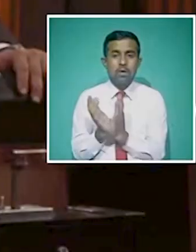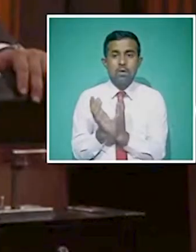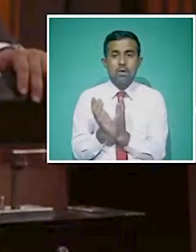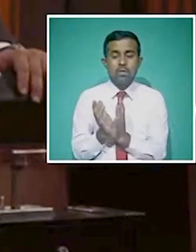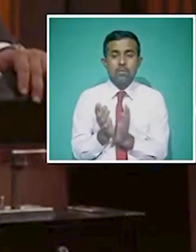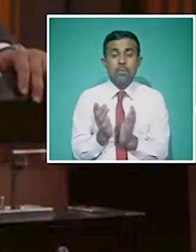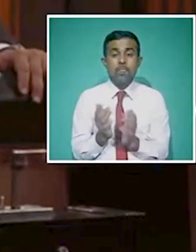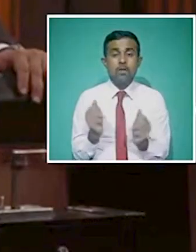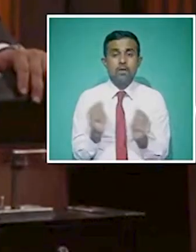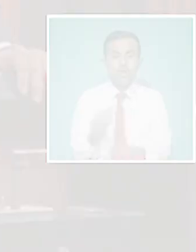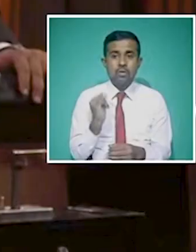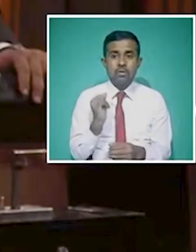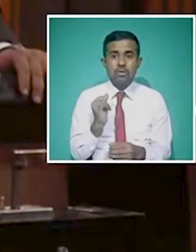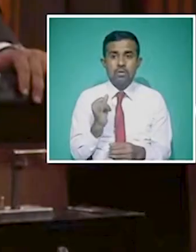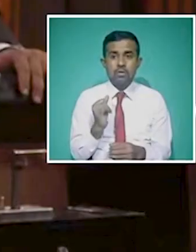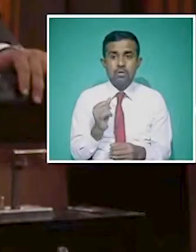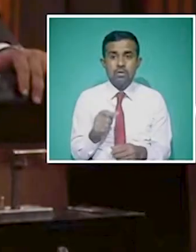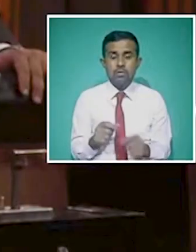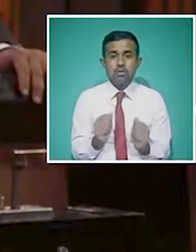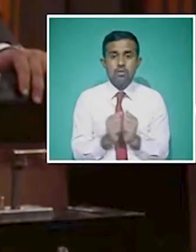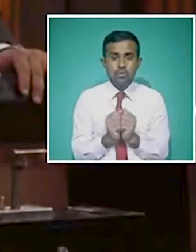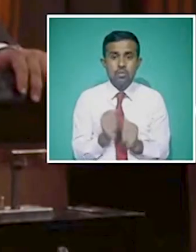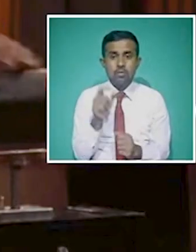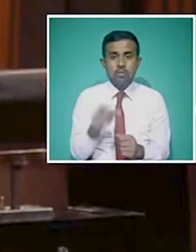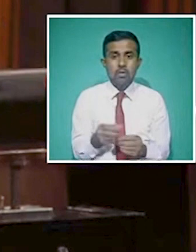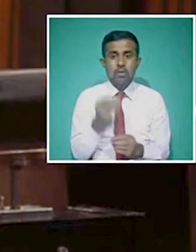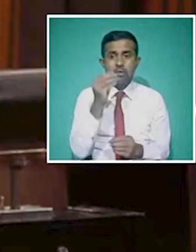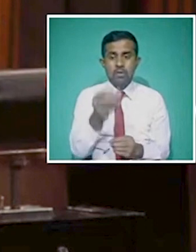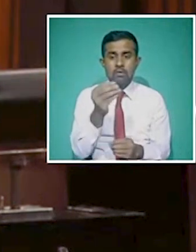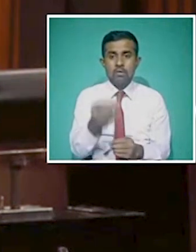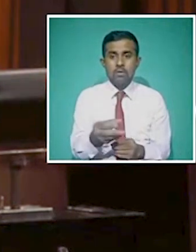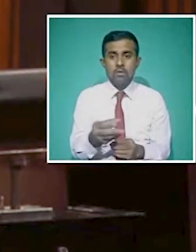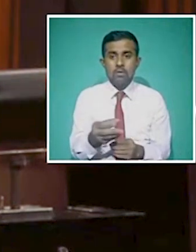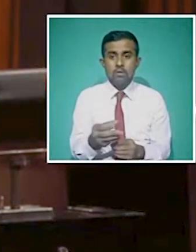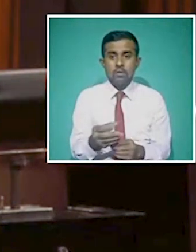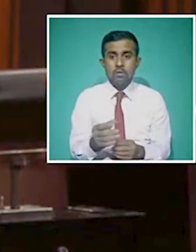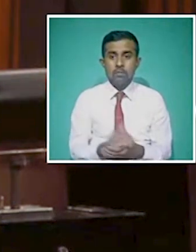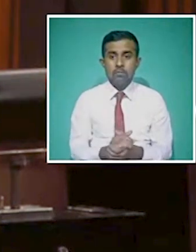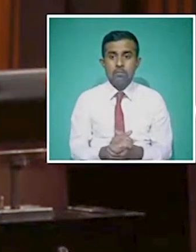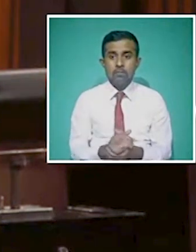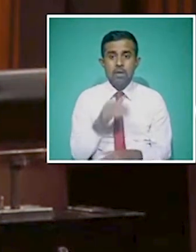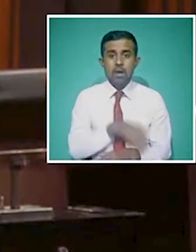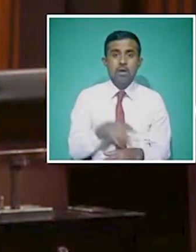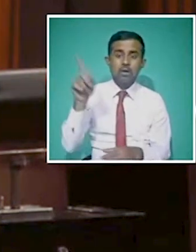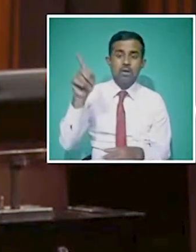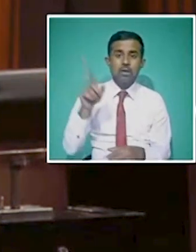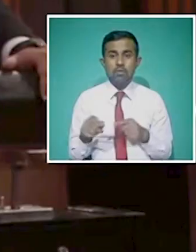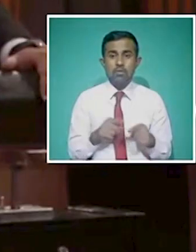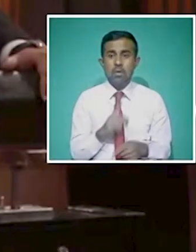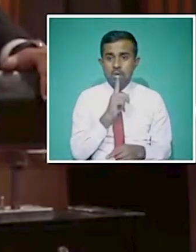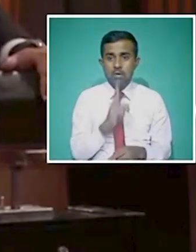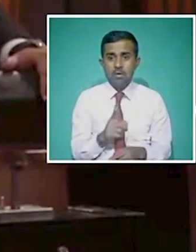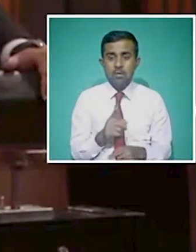කරන්නේ. රැකියා ලක්ෂ්‍ය යටතේ ගත්ත යම් යම් සේවකයන් ලබා දීලා තිනවා. මේ සේවකයන්ට අලිය අරහේනවාගම සේවකරික මෙහි දුවලා.